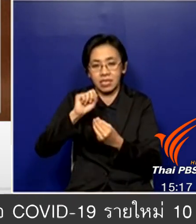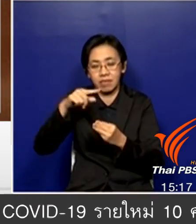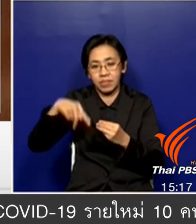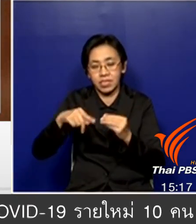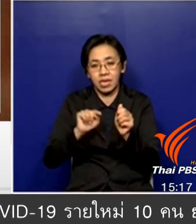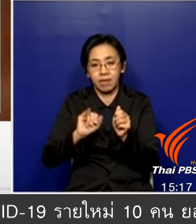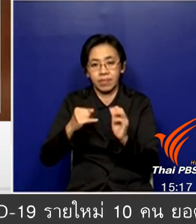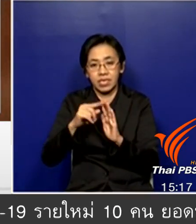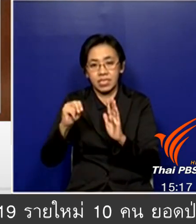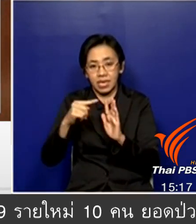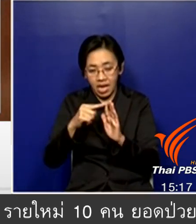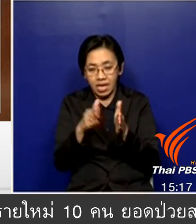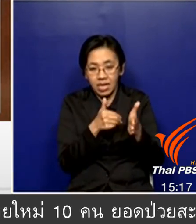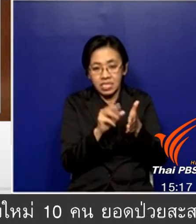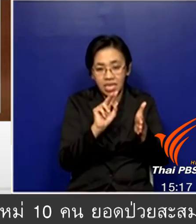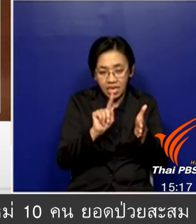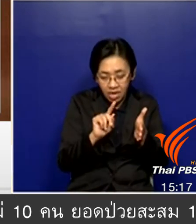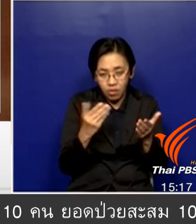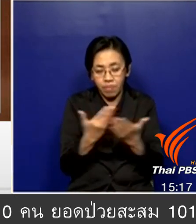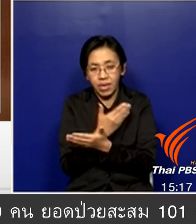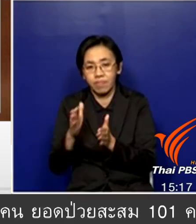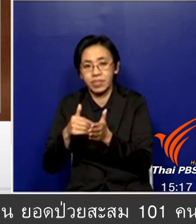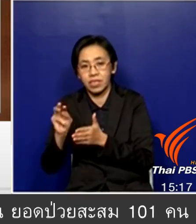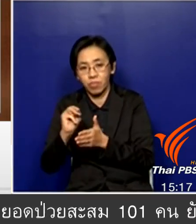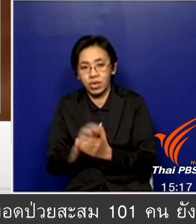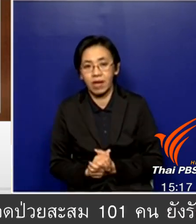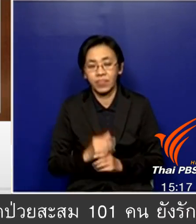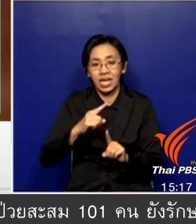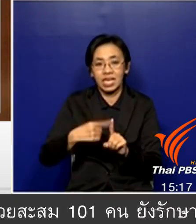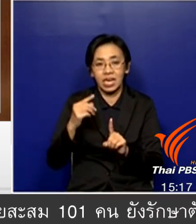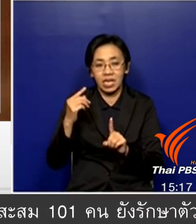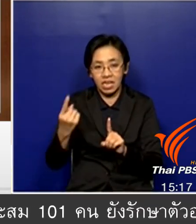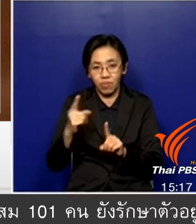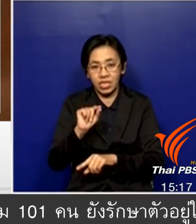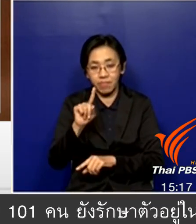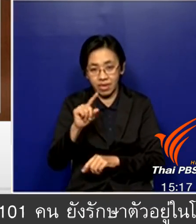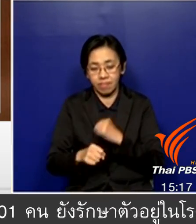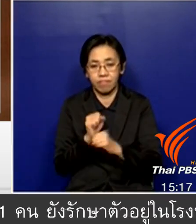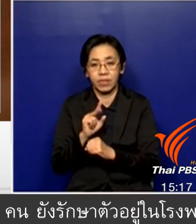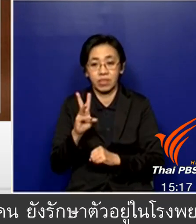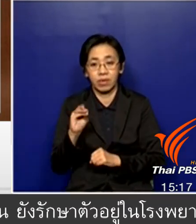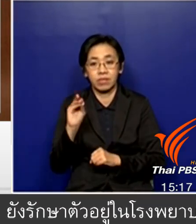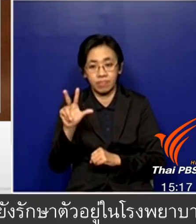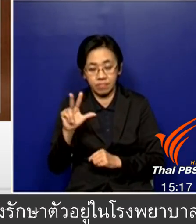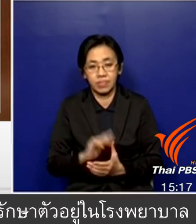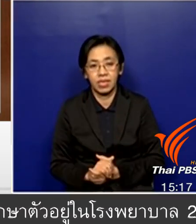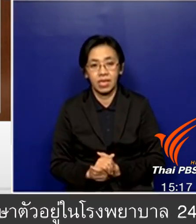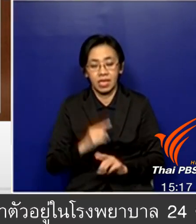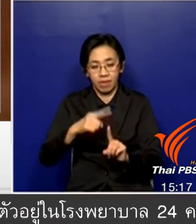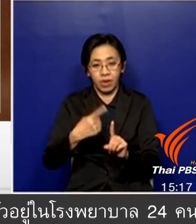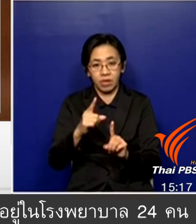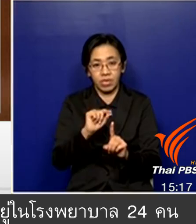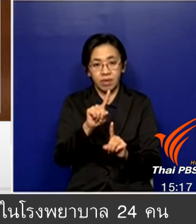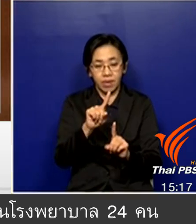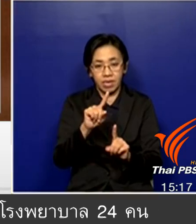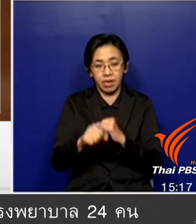ให้เปลี่ยนสีผังเมืองนะครั เอาวท 21กรา 63 เป็ตัตั้งนะครับเราก็จะพบว่า หลังวนที่ 21กรา